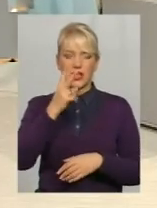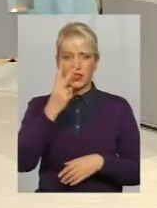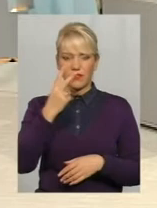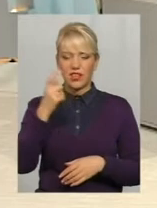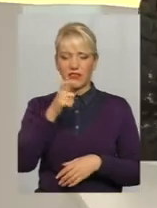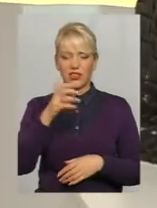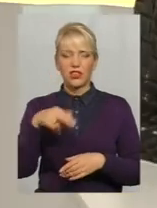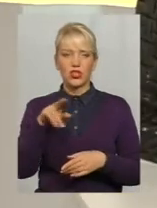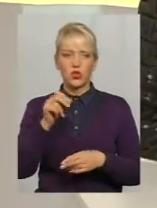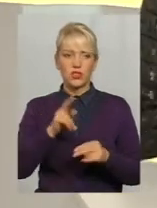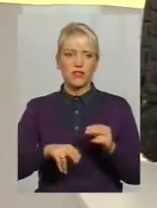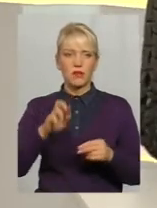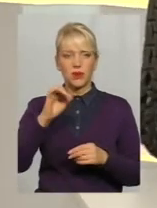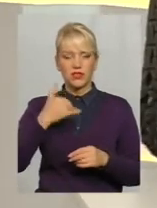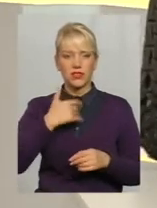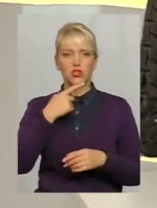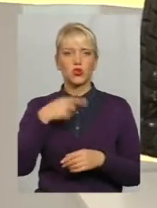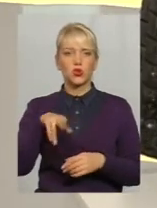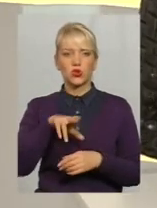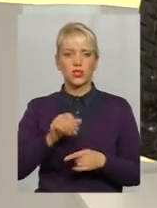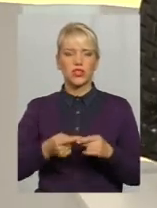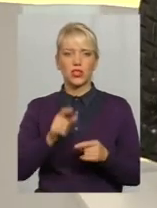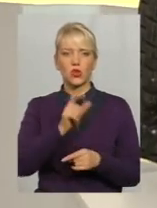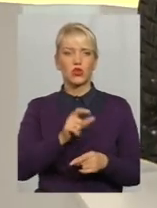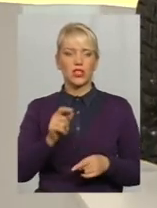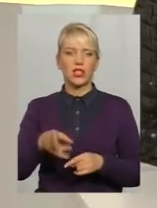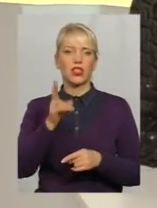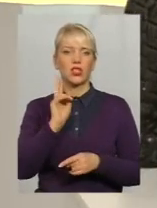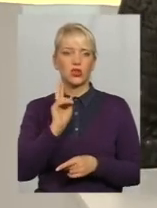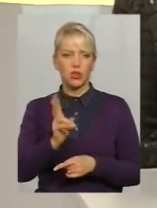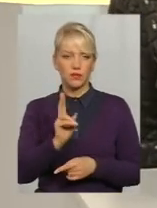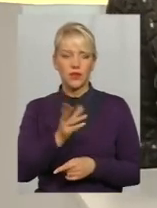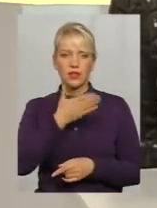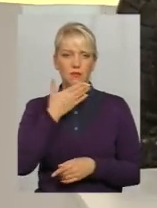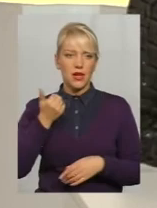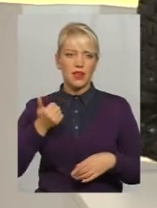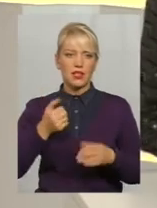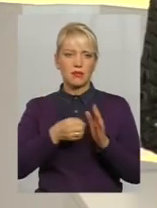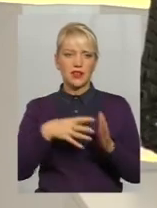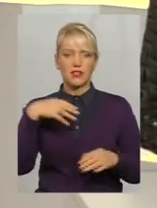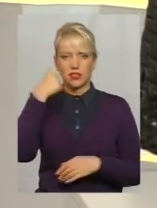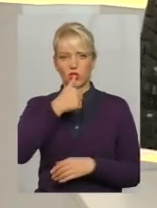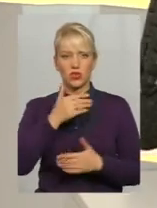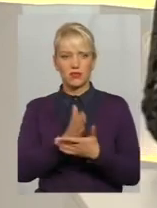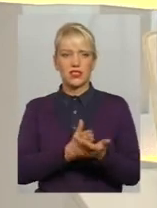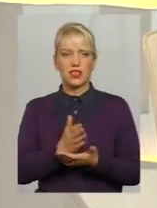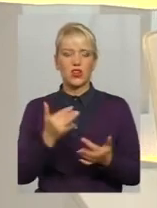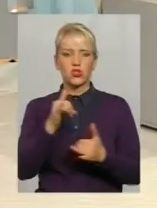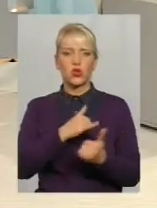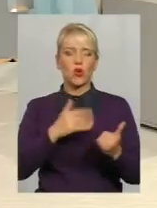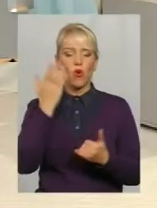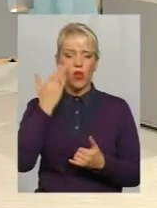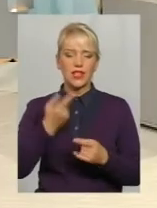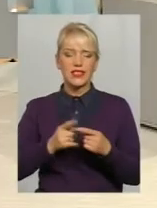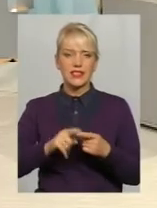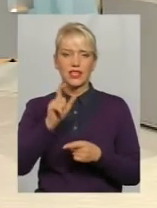але все-таки я би хотіла наголосити, щодо тих людей, які не мають 15 років стажу, коли ці люди набудуть